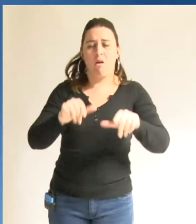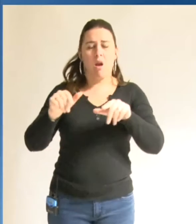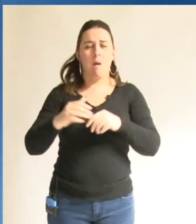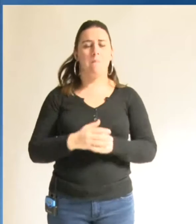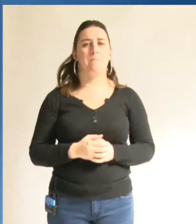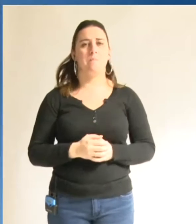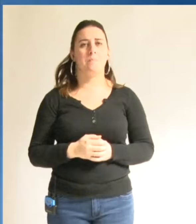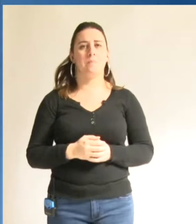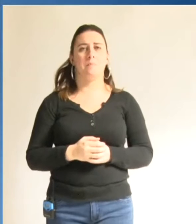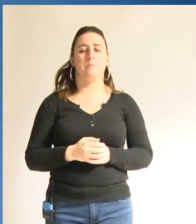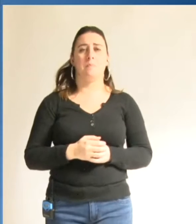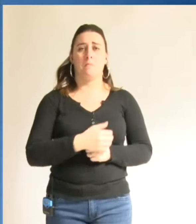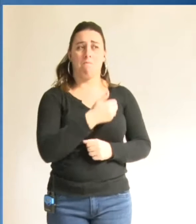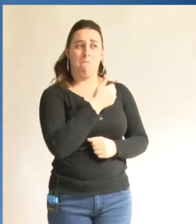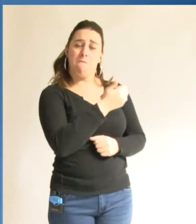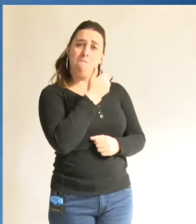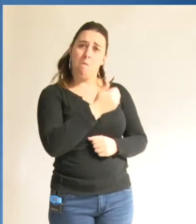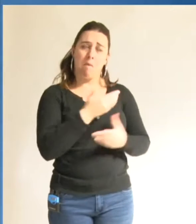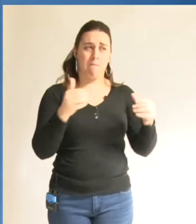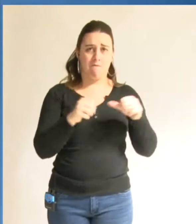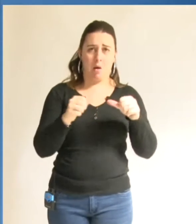Vous avez lancé des appels.